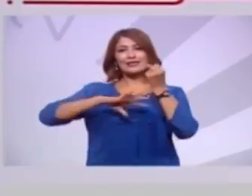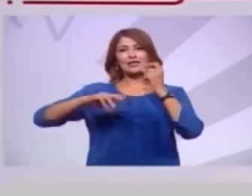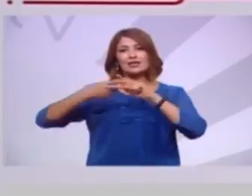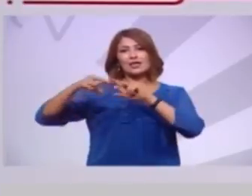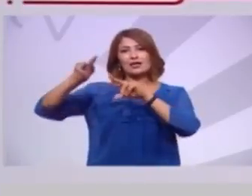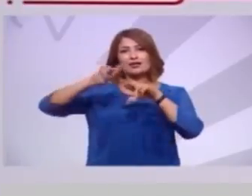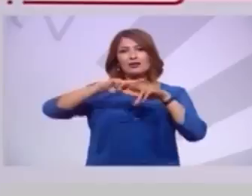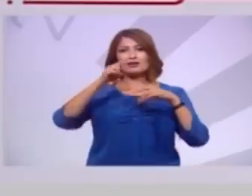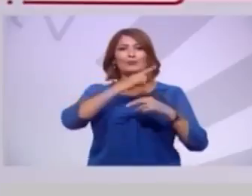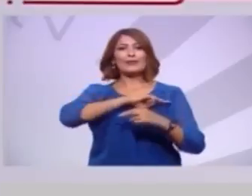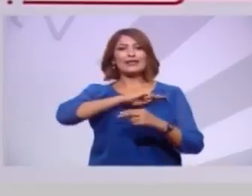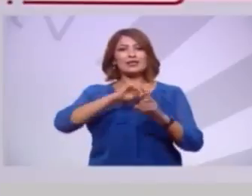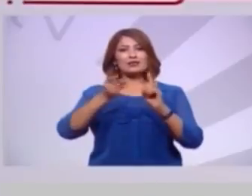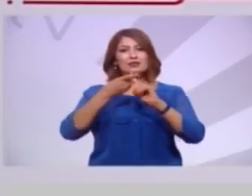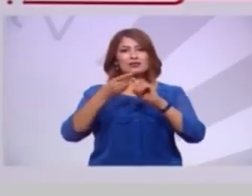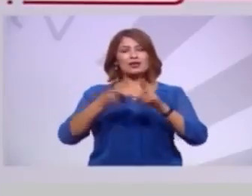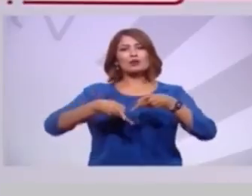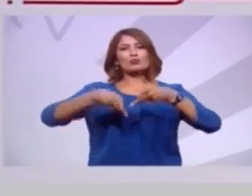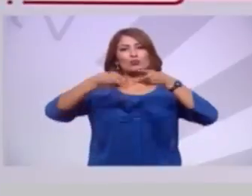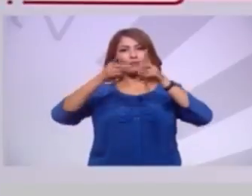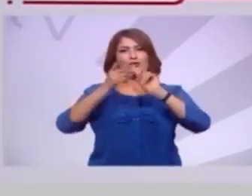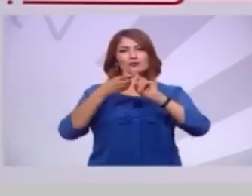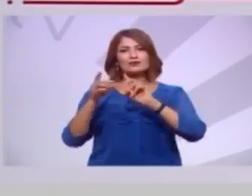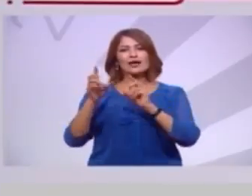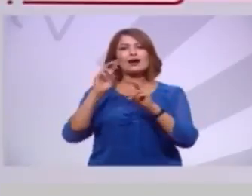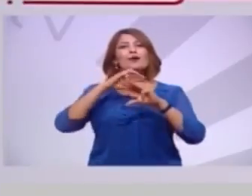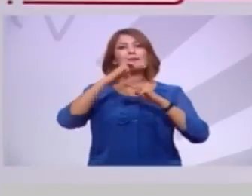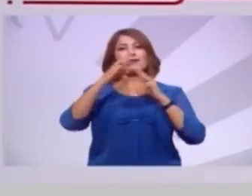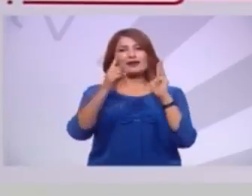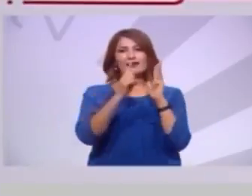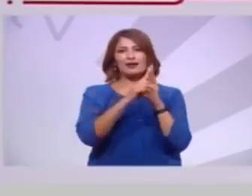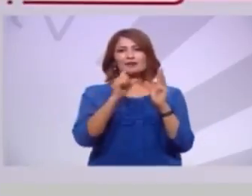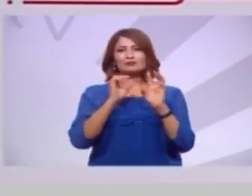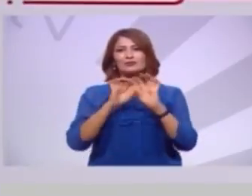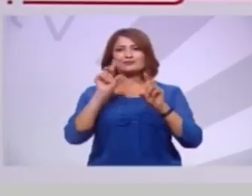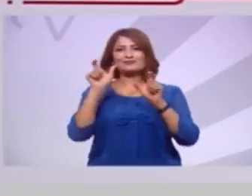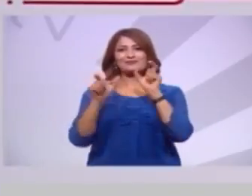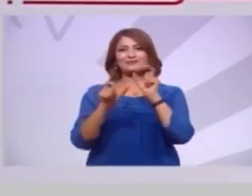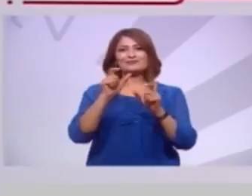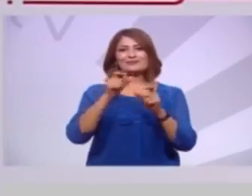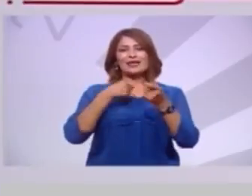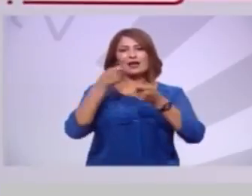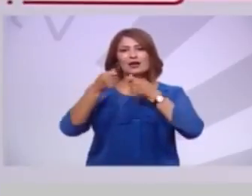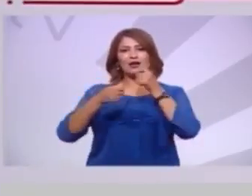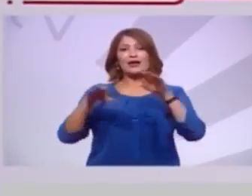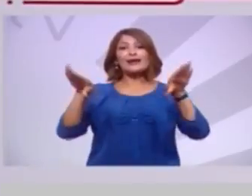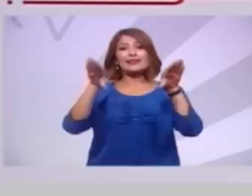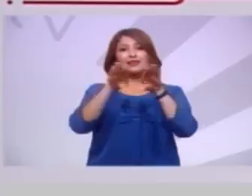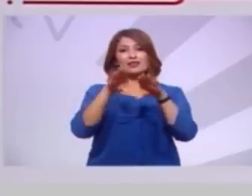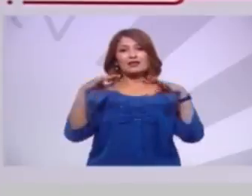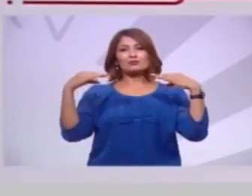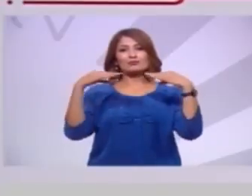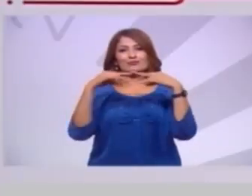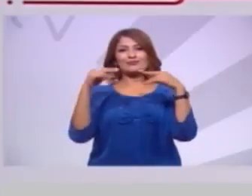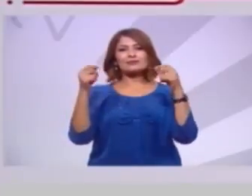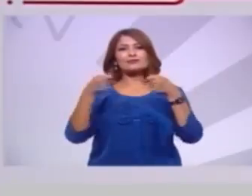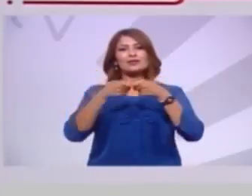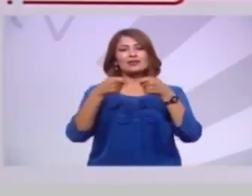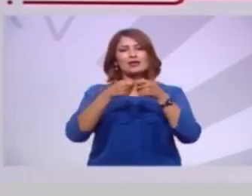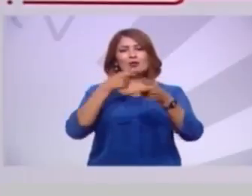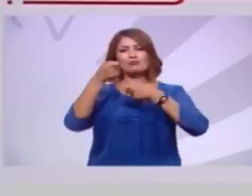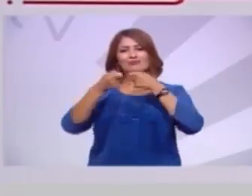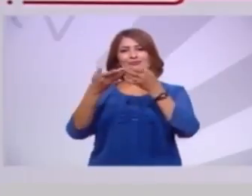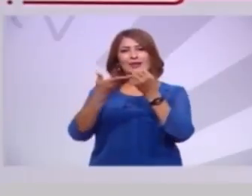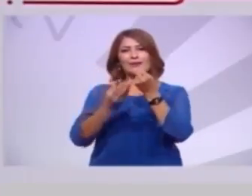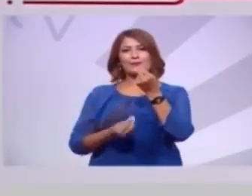والصناديق الاجتماعيه لضمان ديمومتها ورابعا ارساء منظومه جنائيه عادله تتصدى بالتهرب الضريبي كل